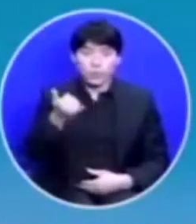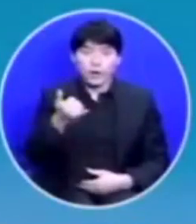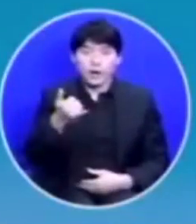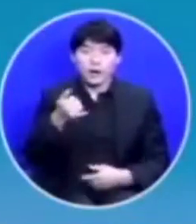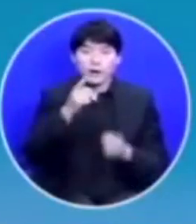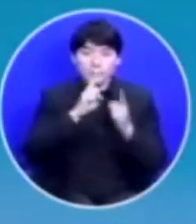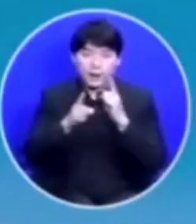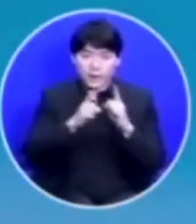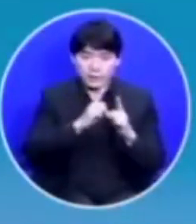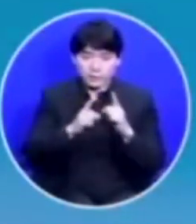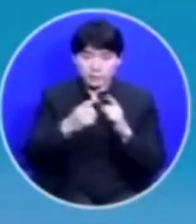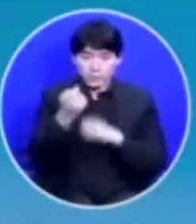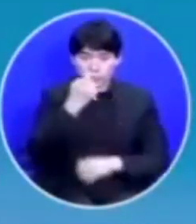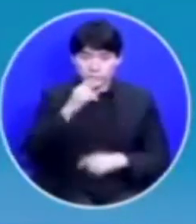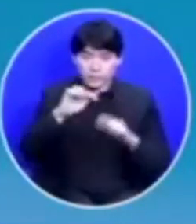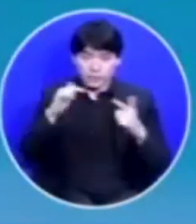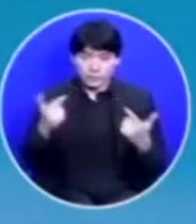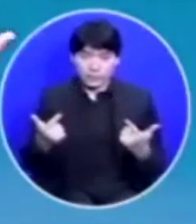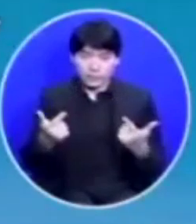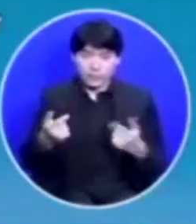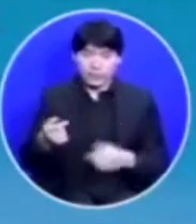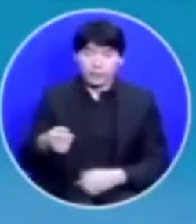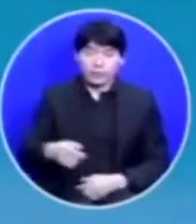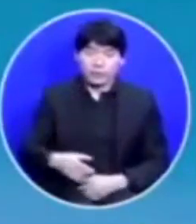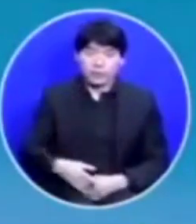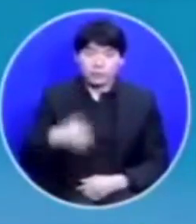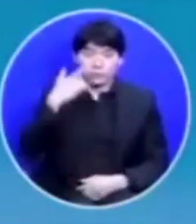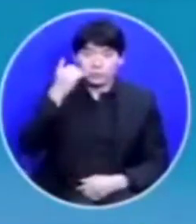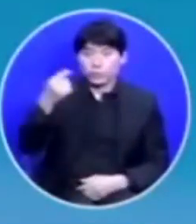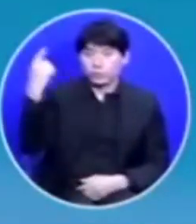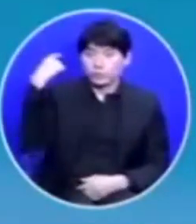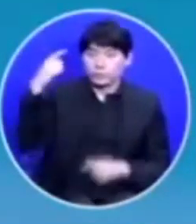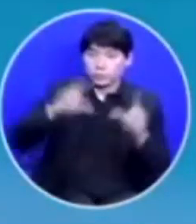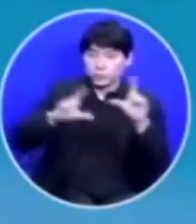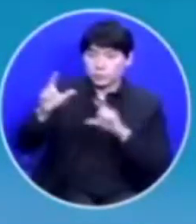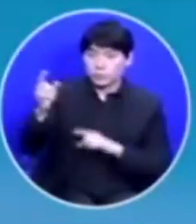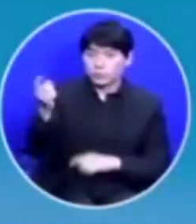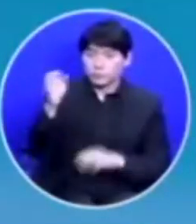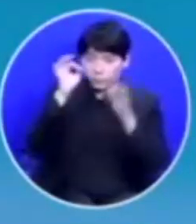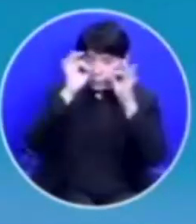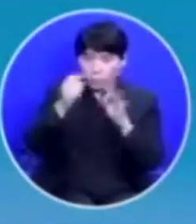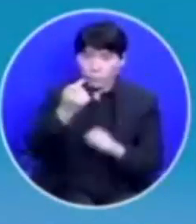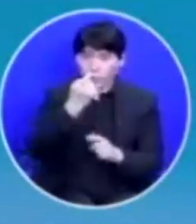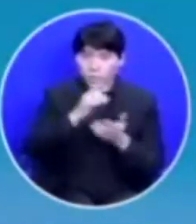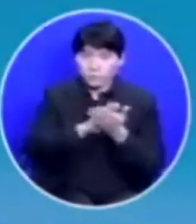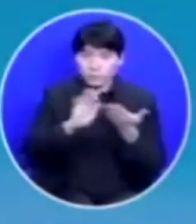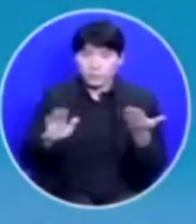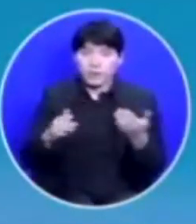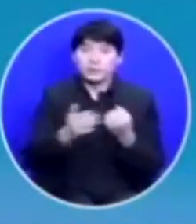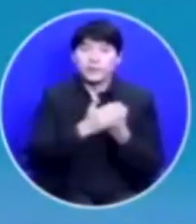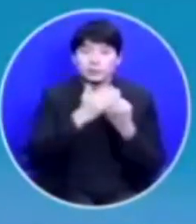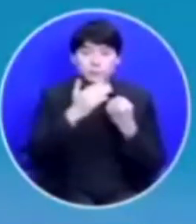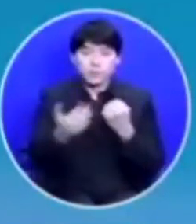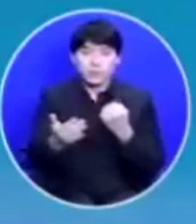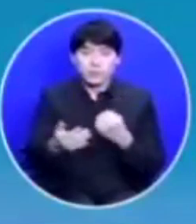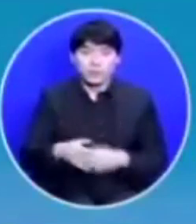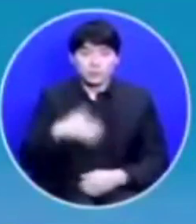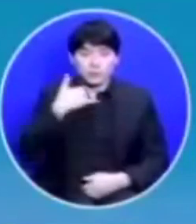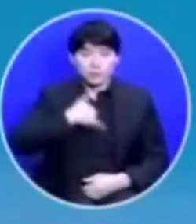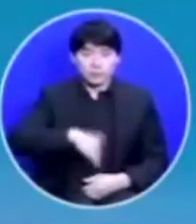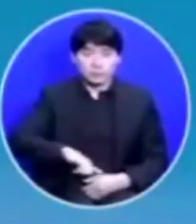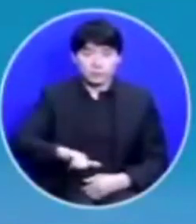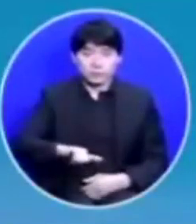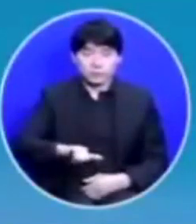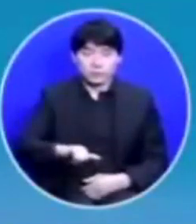가지고 배우는 것이 아니고 자녀의 뒷모습을 보고 배우는 거죠 그러므로 부모가 자녀들을 잘